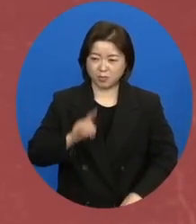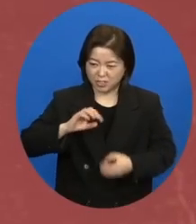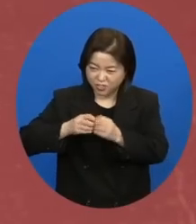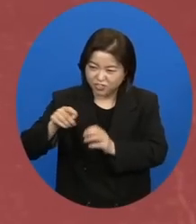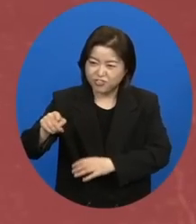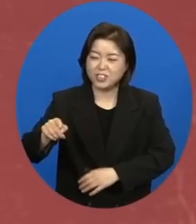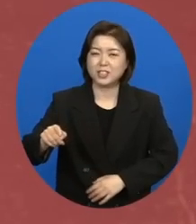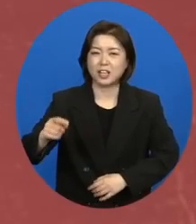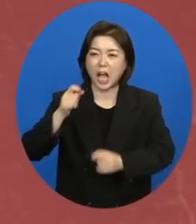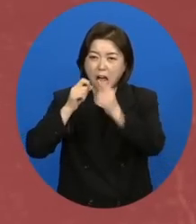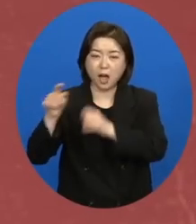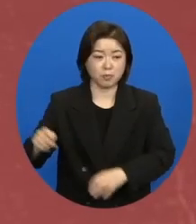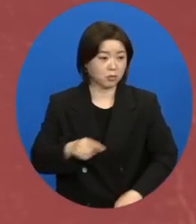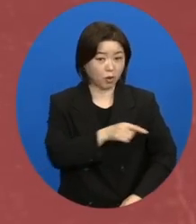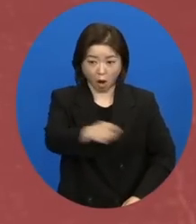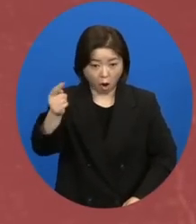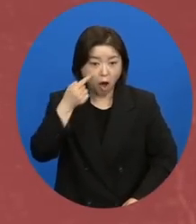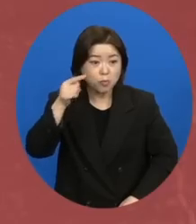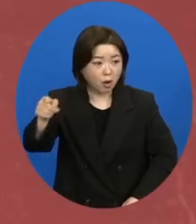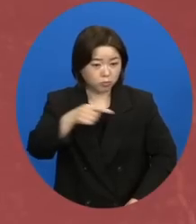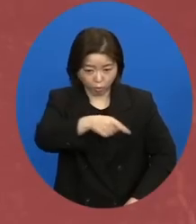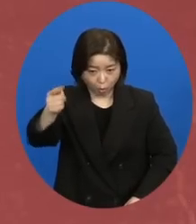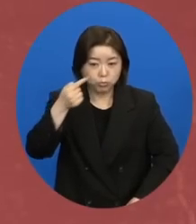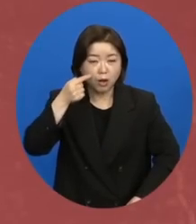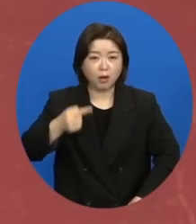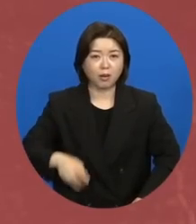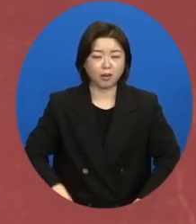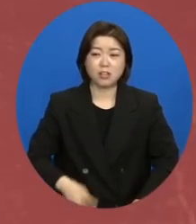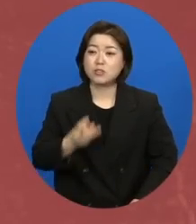되냐면 그러면은 가봐 임마 그래요.